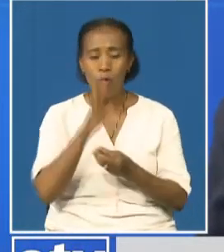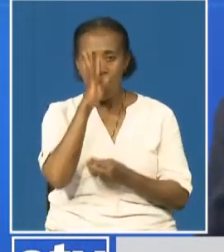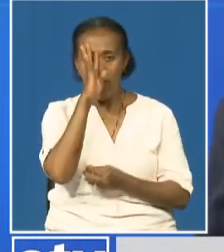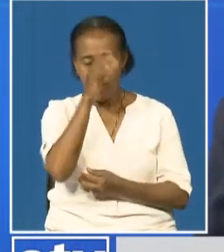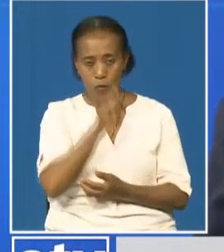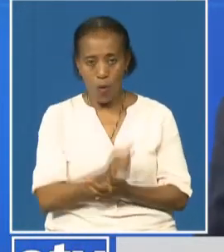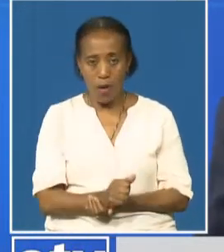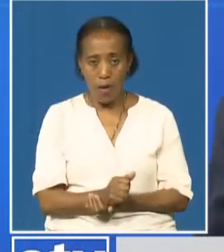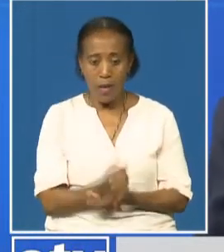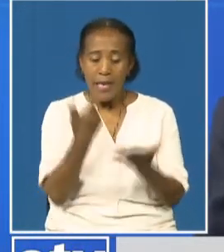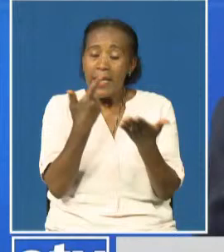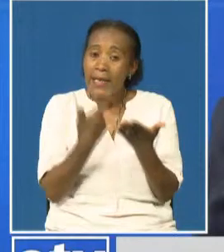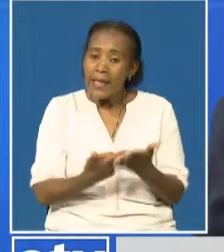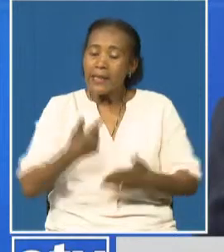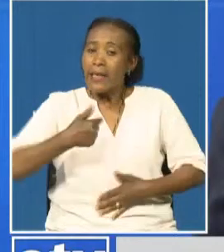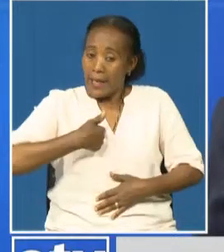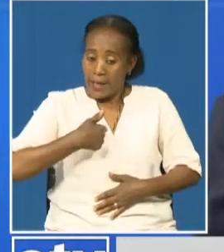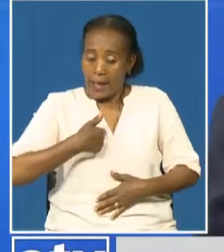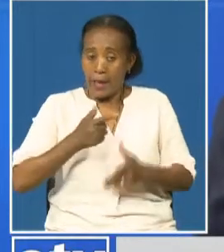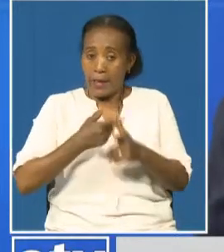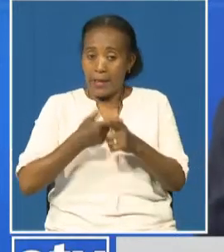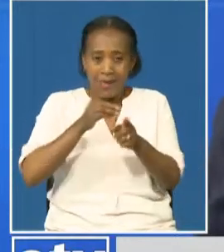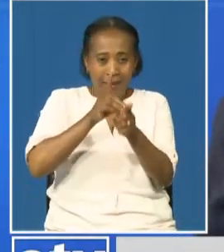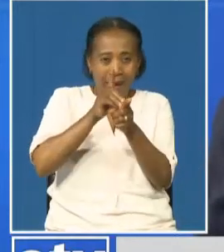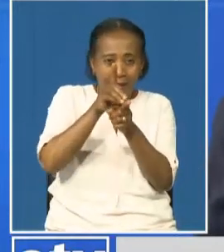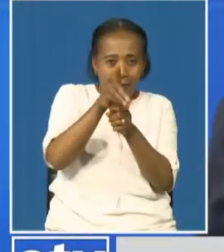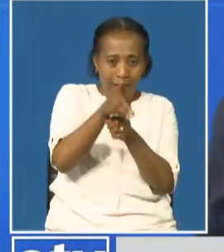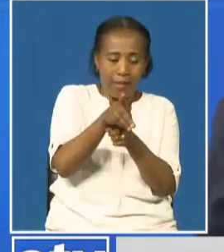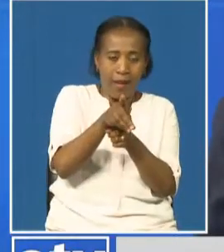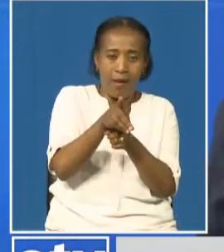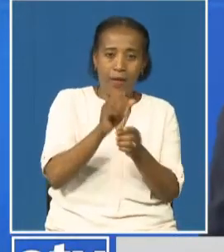ፈጥሯል። እነዚህን እኔ እንግዲህ ቀጥተኛ